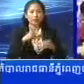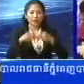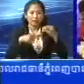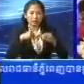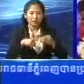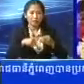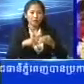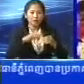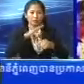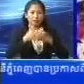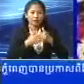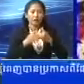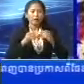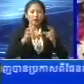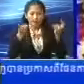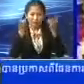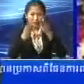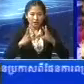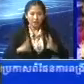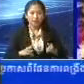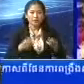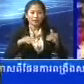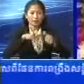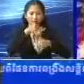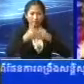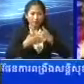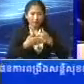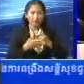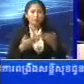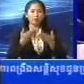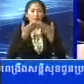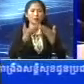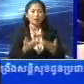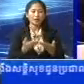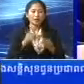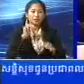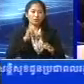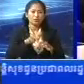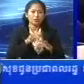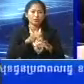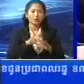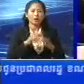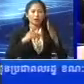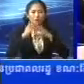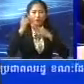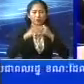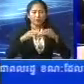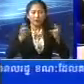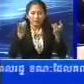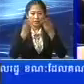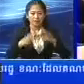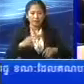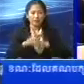នៅក្នុងក្របខ័ណ្ឌយុទ្ធសាស្ត្រអាស៊ានហើយក្របខ័ណ្ឌយុទ្ធសាស្ត្រនេះត្រូវបានបង្កើតឡើងដើម្បីរួមចំណែកក្នុងការកសាងសហគមន៍អាស៊ាន